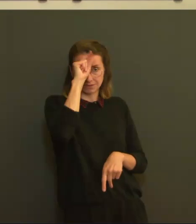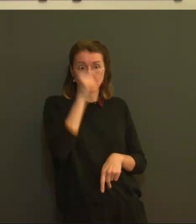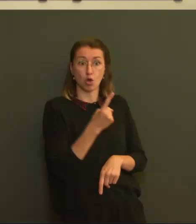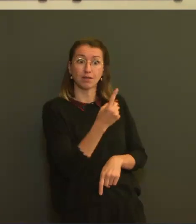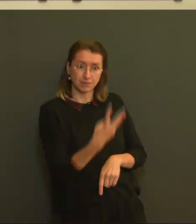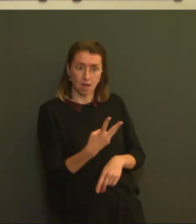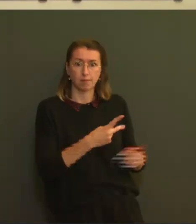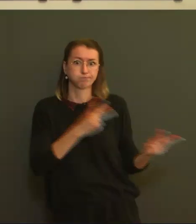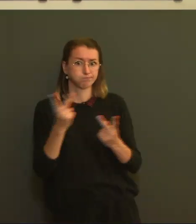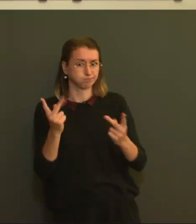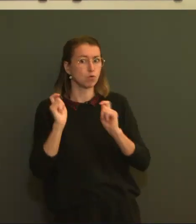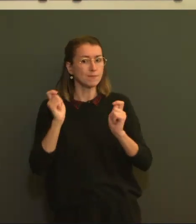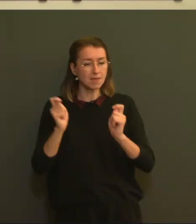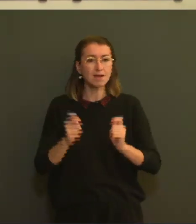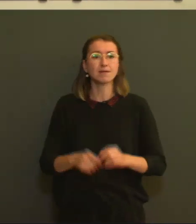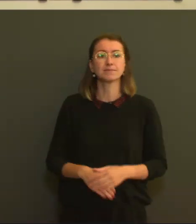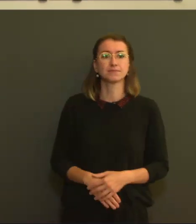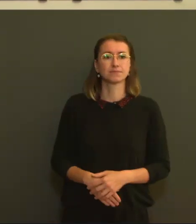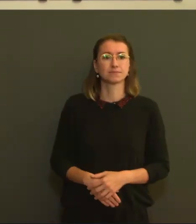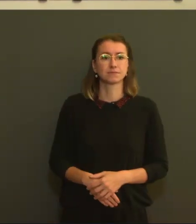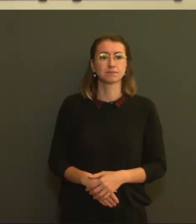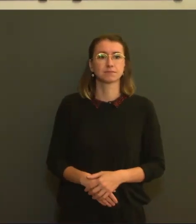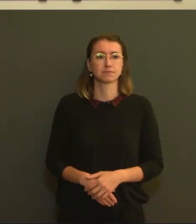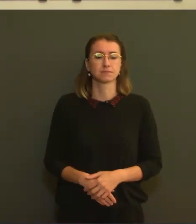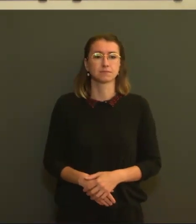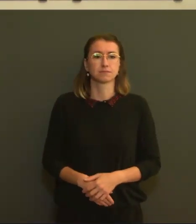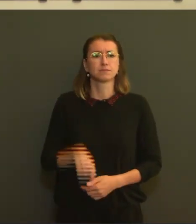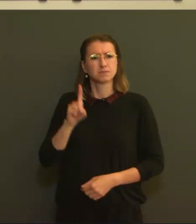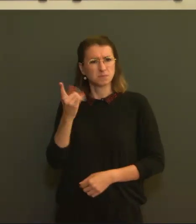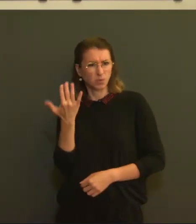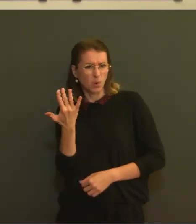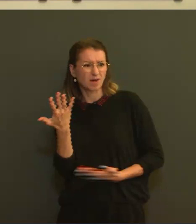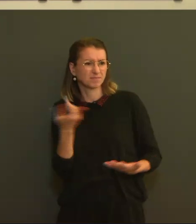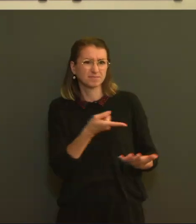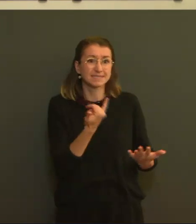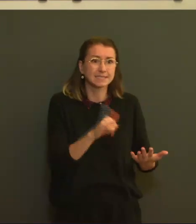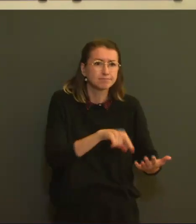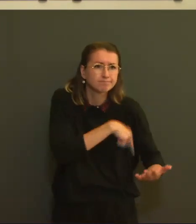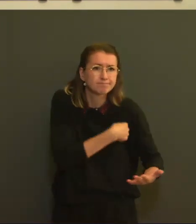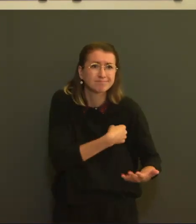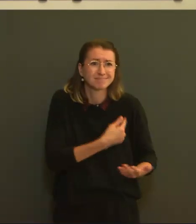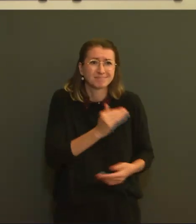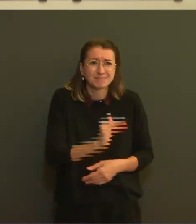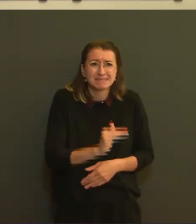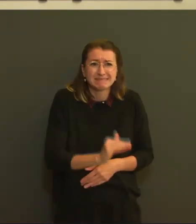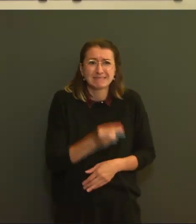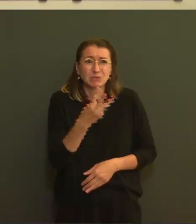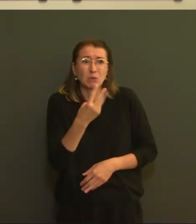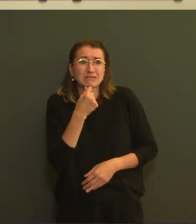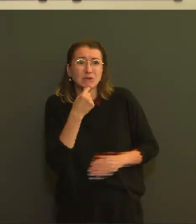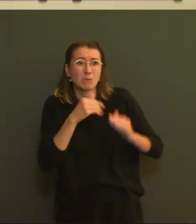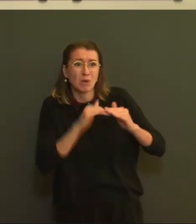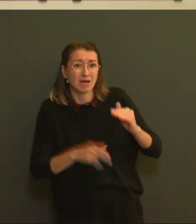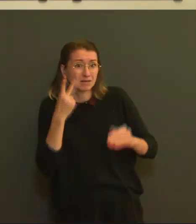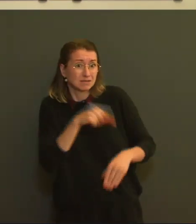la fièvre chez les enfants de moins de 3 ans est un signal d'alarme et nécessite une mise au point et éventuellement une hospitalisation